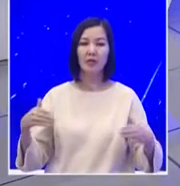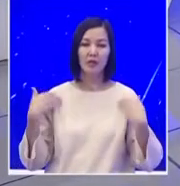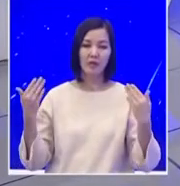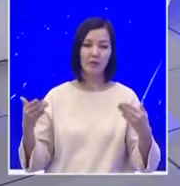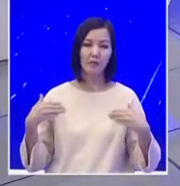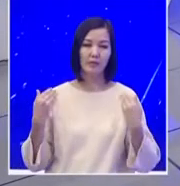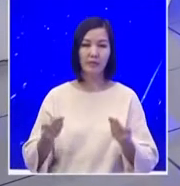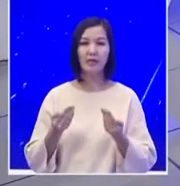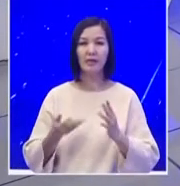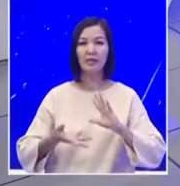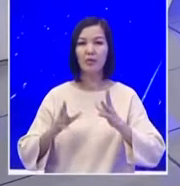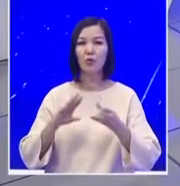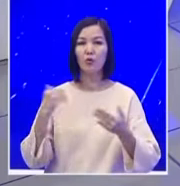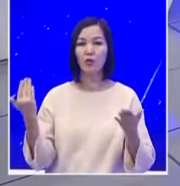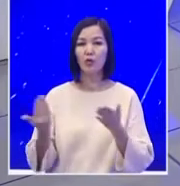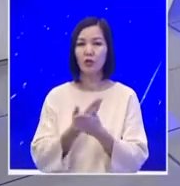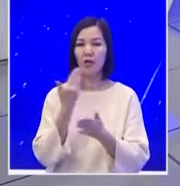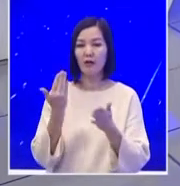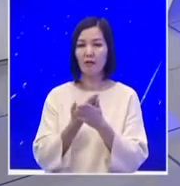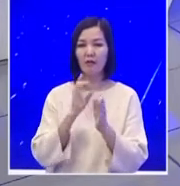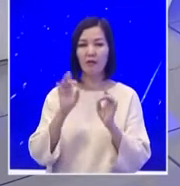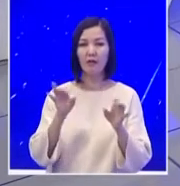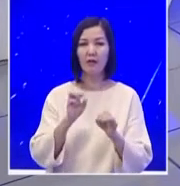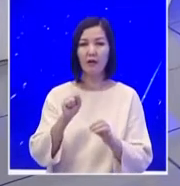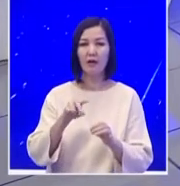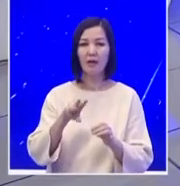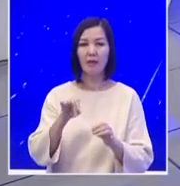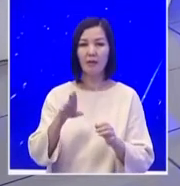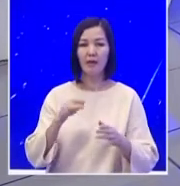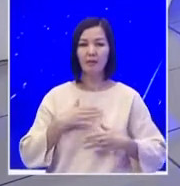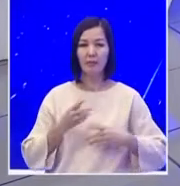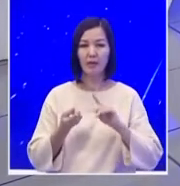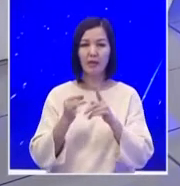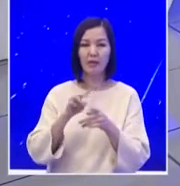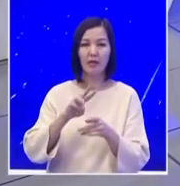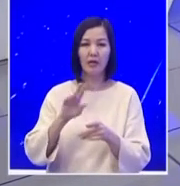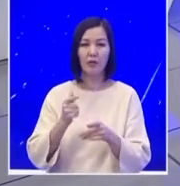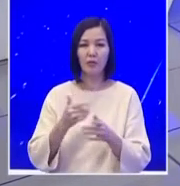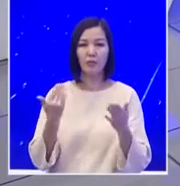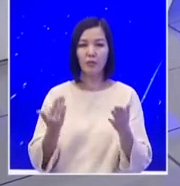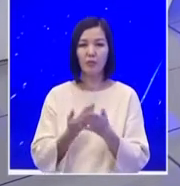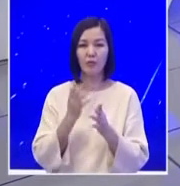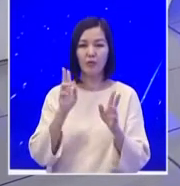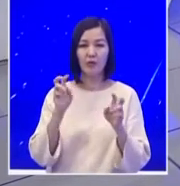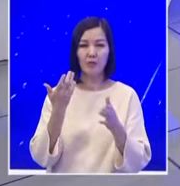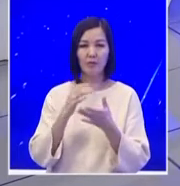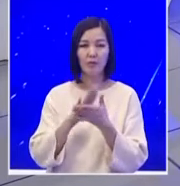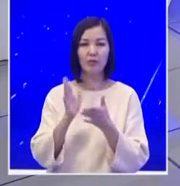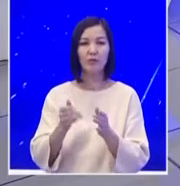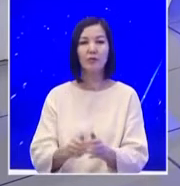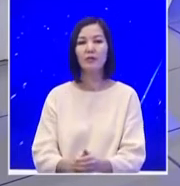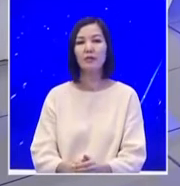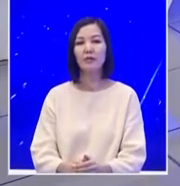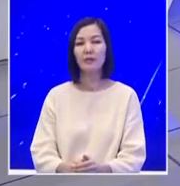Ассаламу алейкум, қадірмен көрермен, тікелей эфирде қорытынды жаңалықтар студияда Алмат Хамид, сауда аудармашы Айгүл Жұмашқызы алдымен